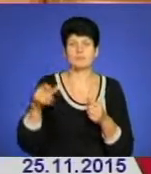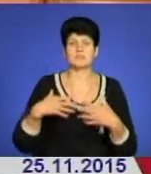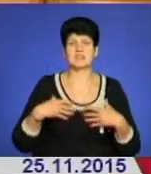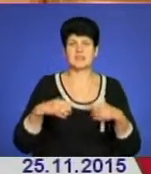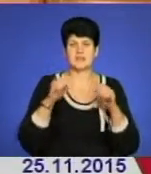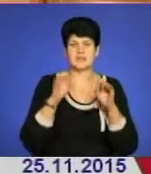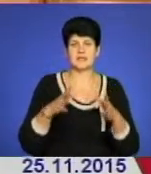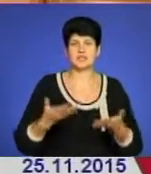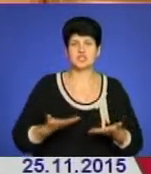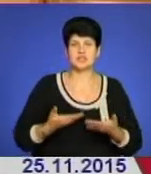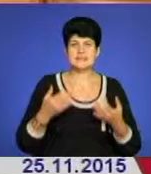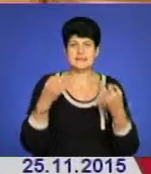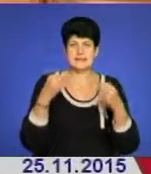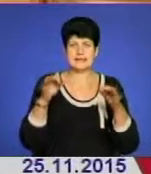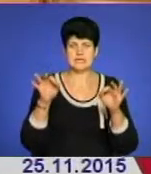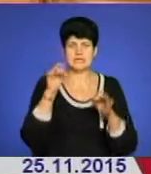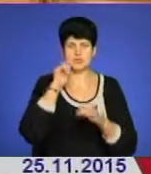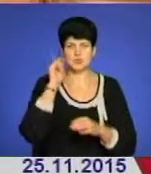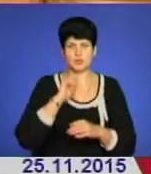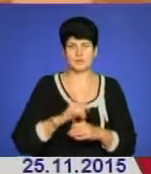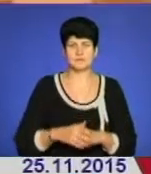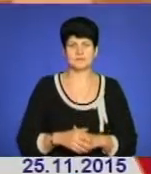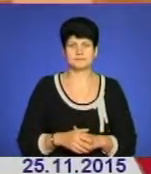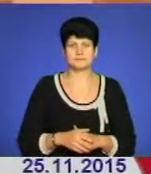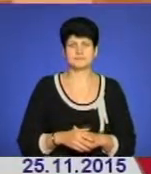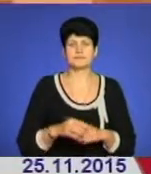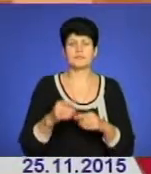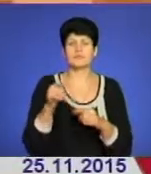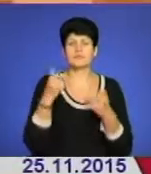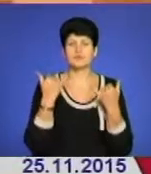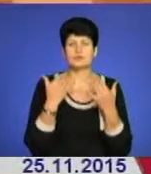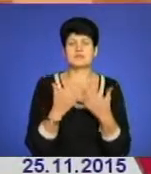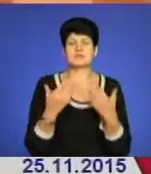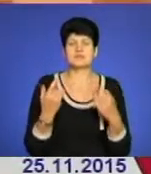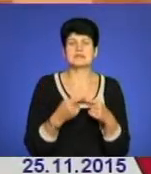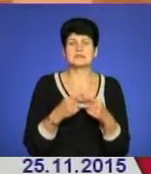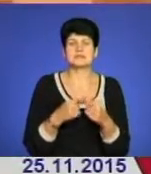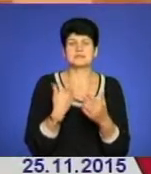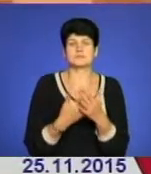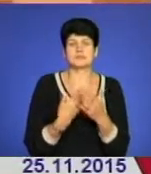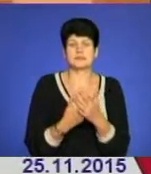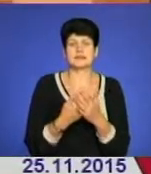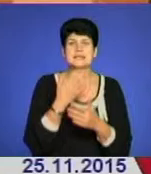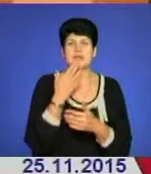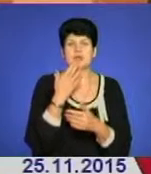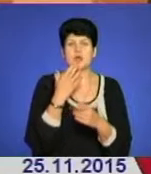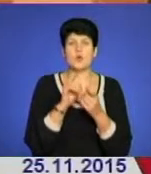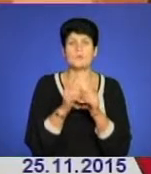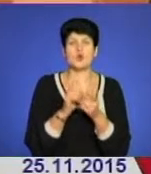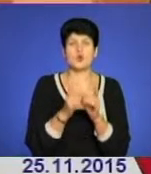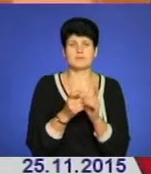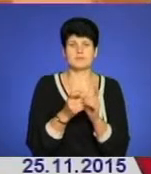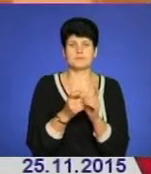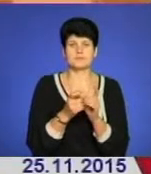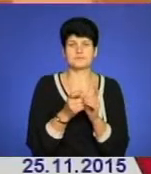своє життя за незалежність України. Це от сьогоднішній виставник, це є фрагмент цієї національної боротьби